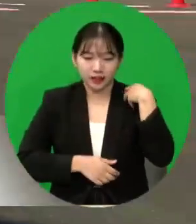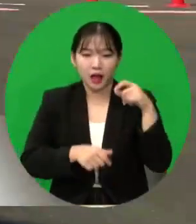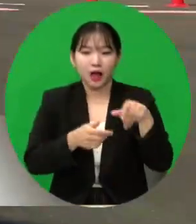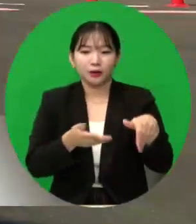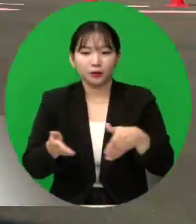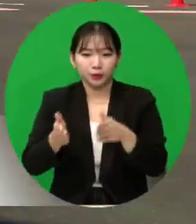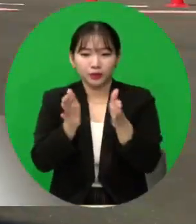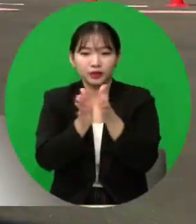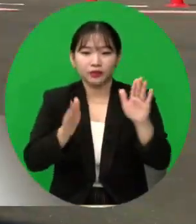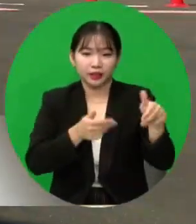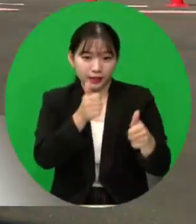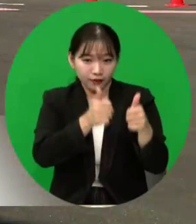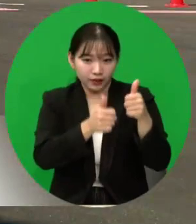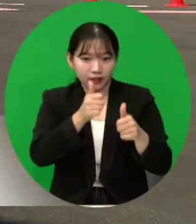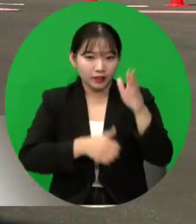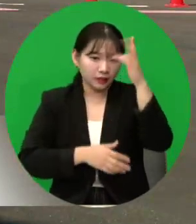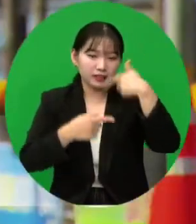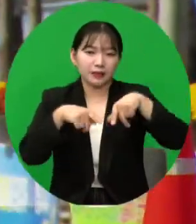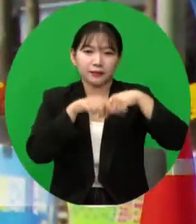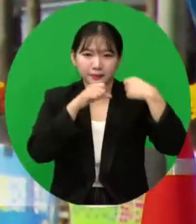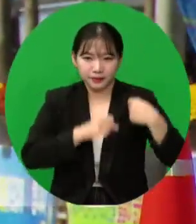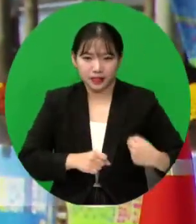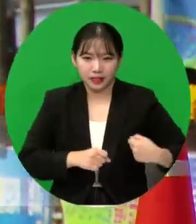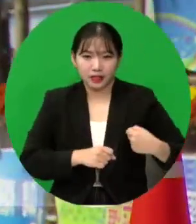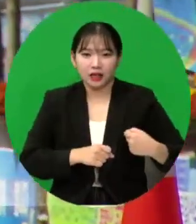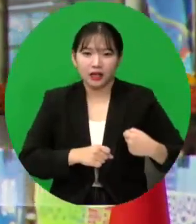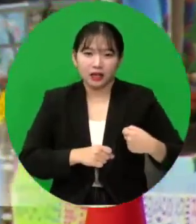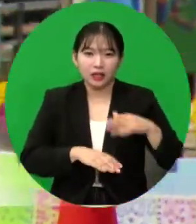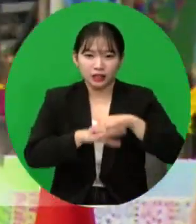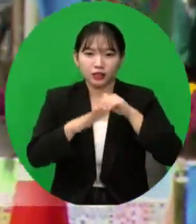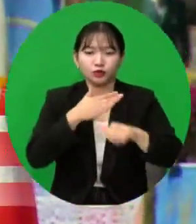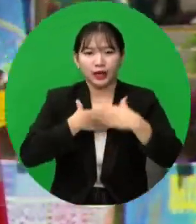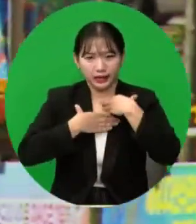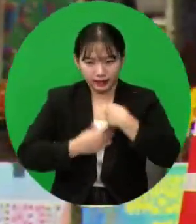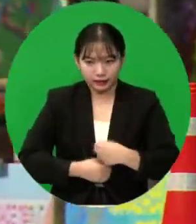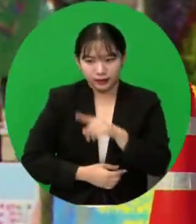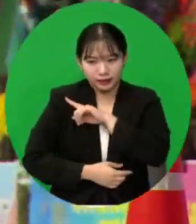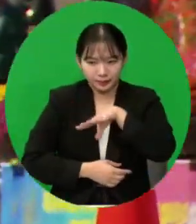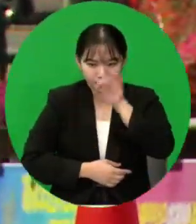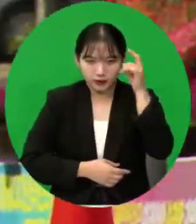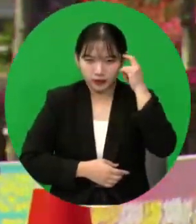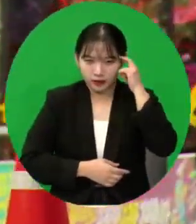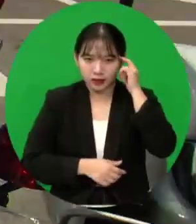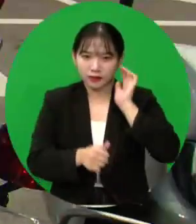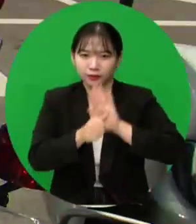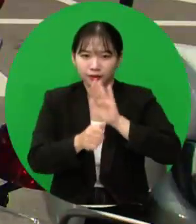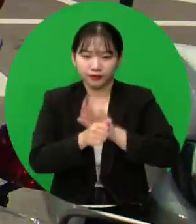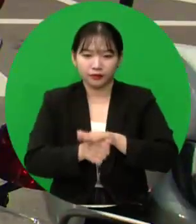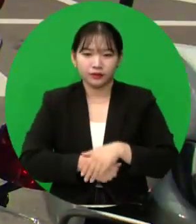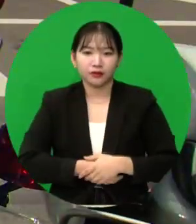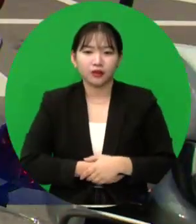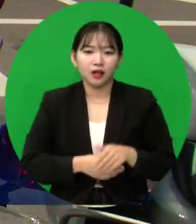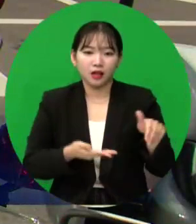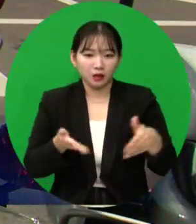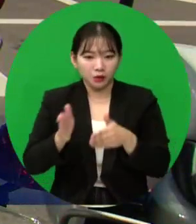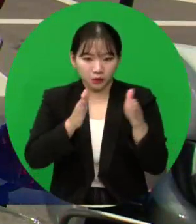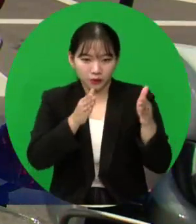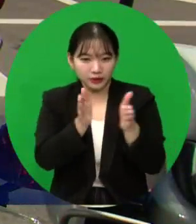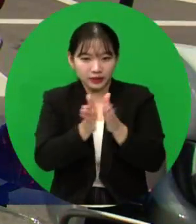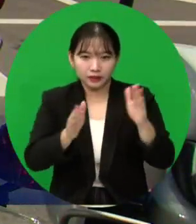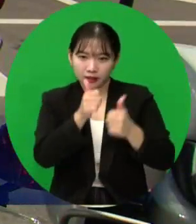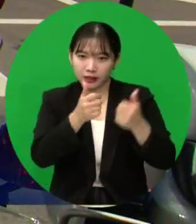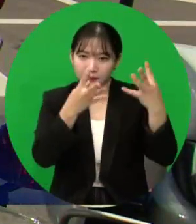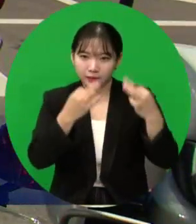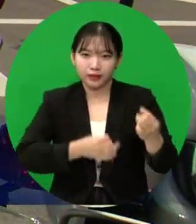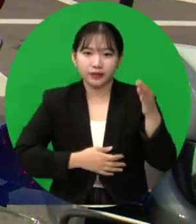도로에서 펼쳐지는 경기는 경찰이 함께하며 무엇보다도 선수들의 안전을 책임졌습니다. 도로에서 벌어지는 경기가